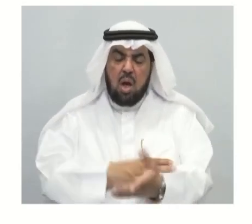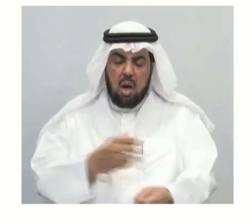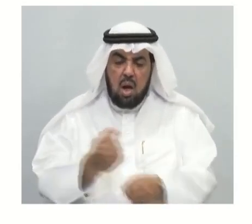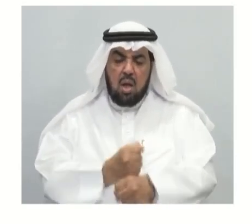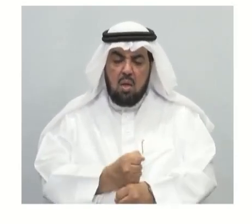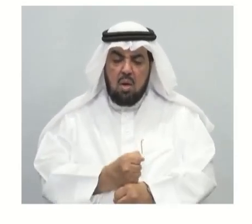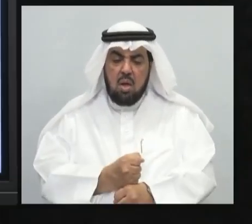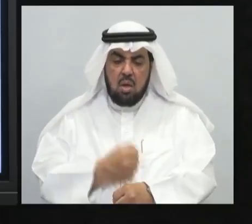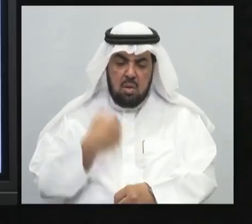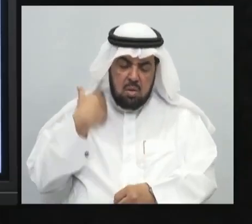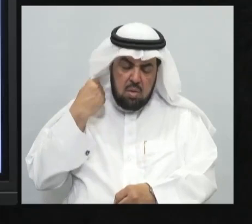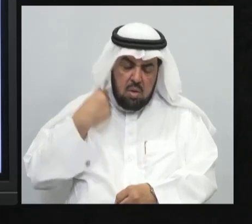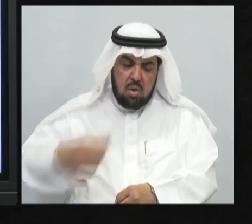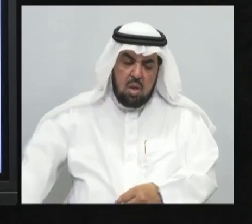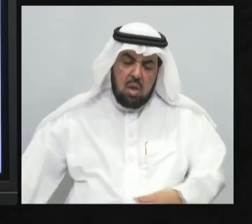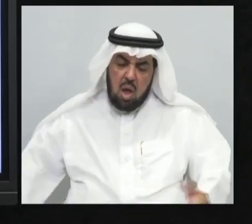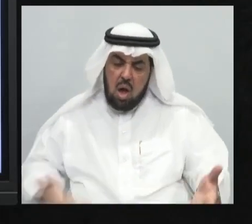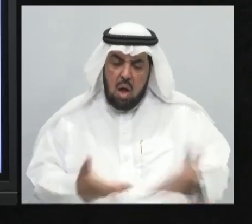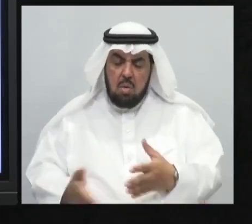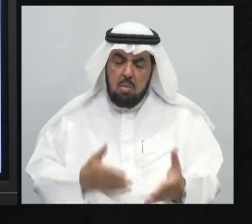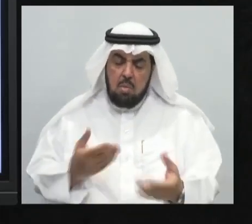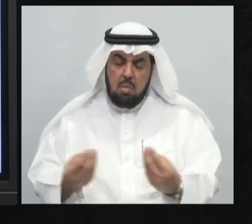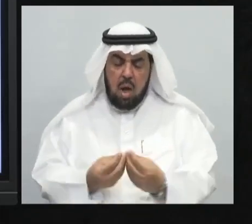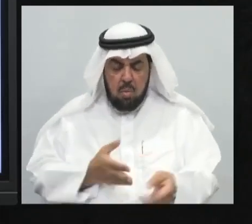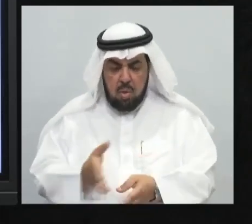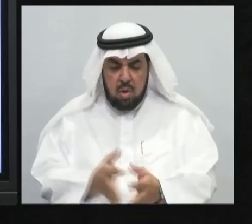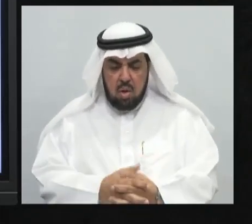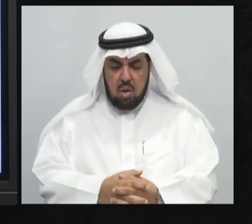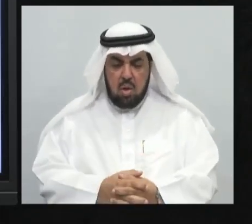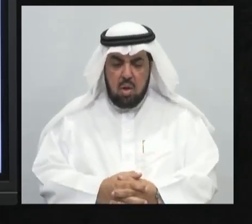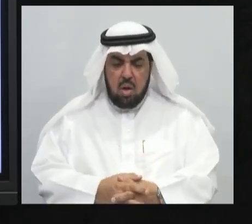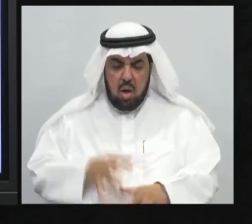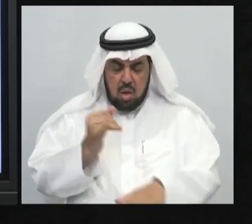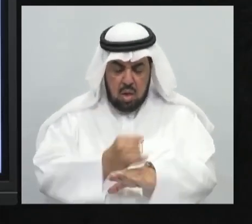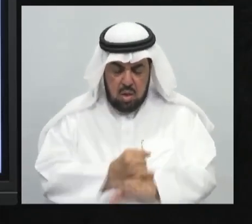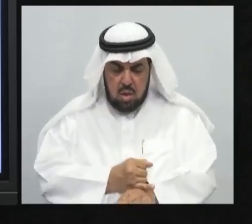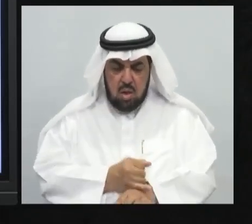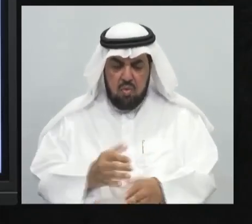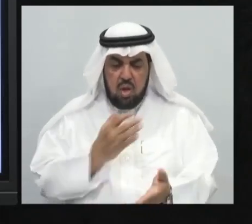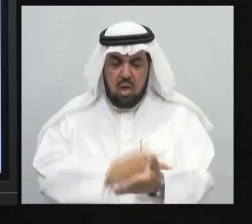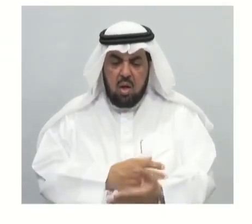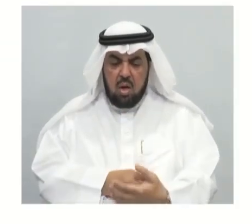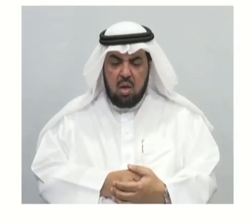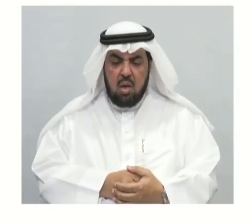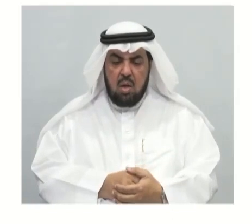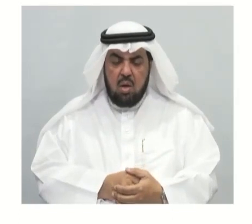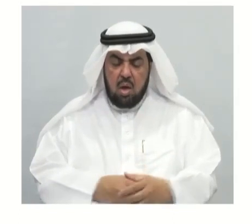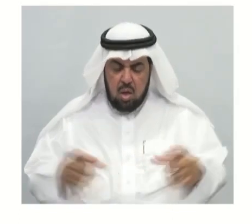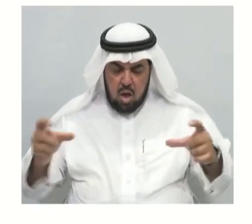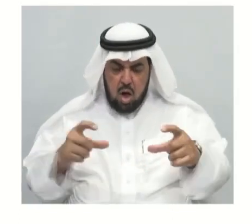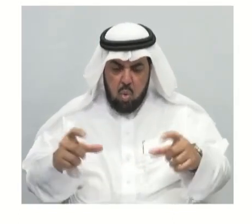الاعمال المكونات التي يتعامل معها مباشره وتكون موجوده اساسيه في التقارير هي